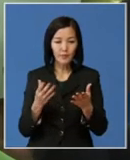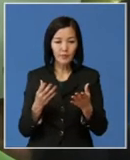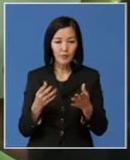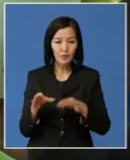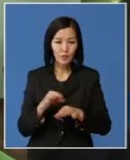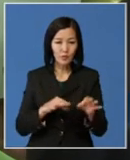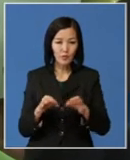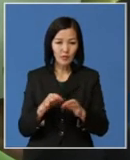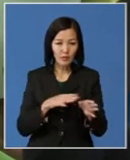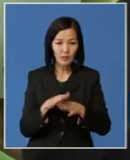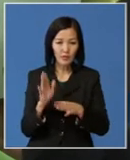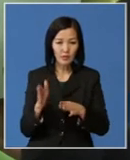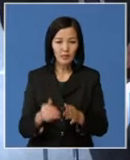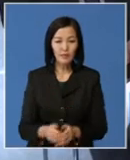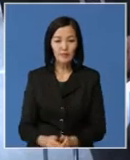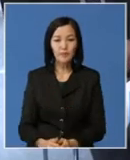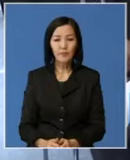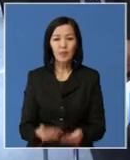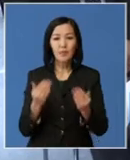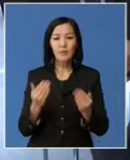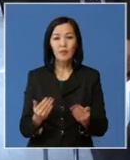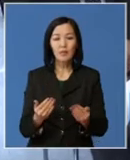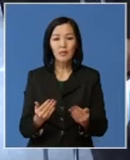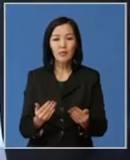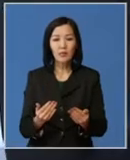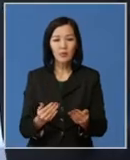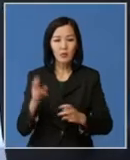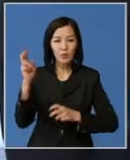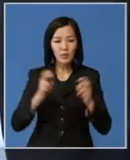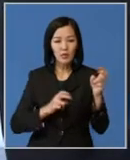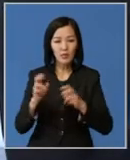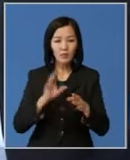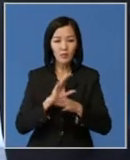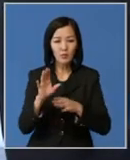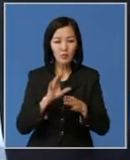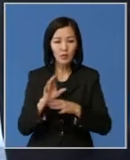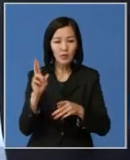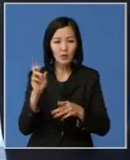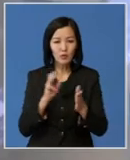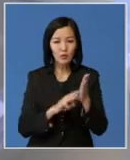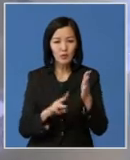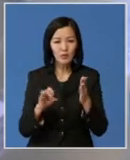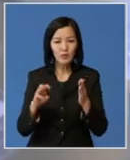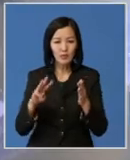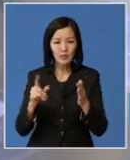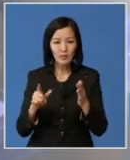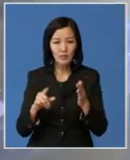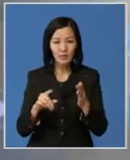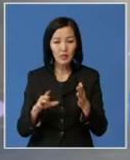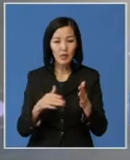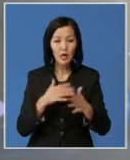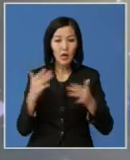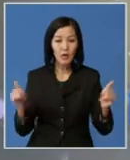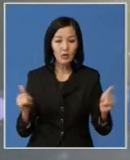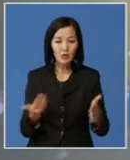жобалар жасап, іске асатындай жобалар. Биыл еліктер өнеркәсіптік өнім өндіру көлемін 280 миллиард теңгеден асыруды көздеп